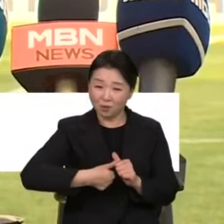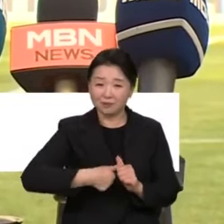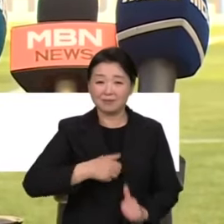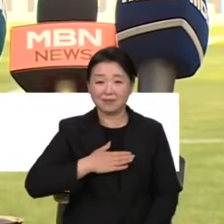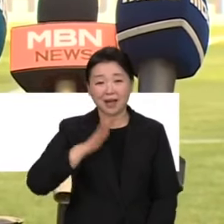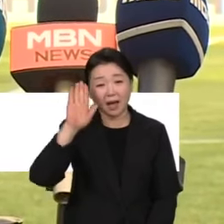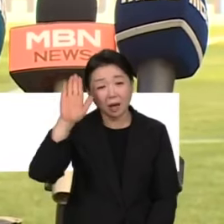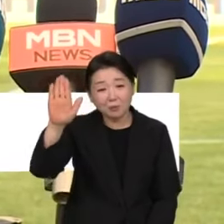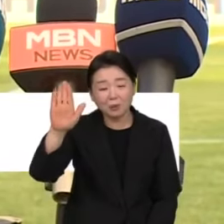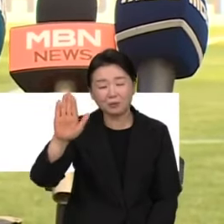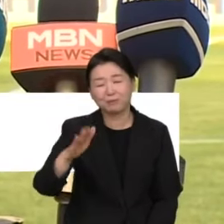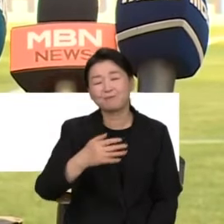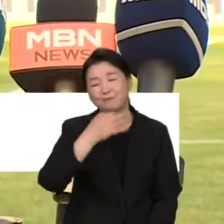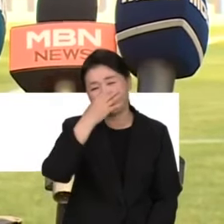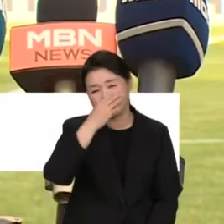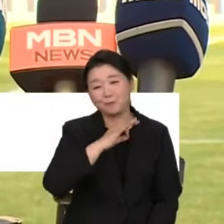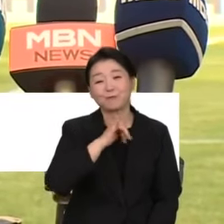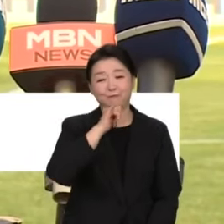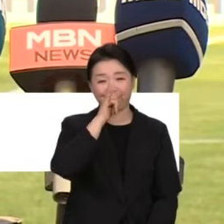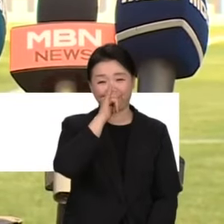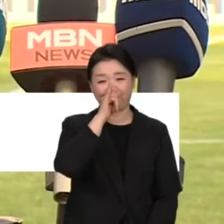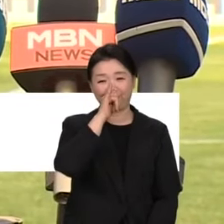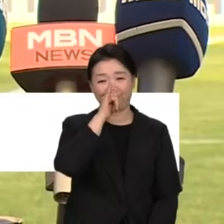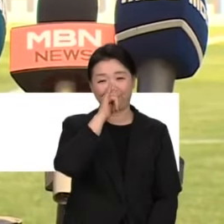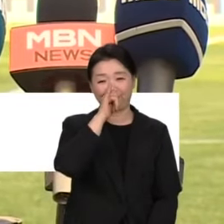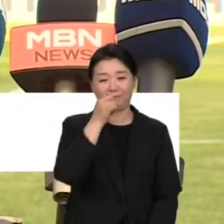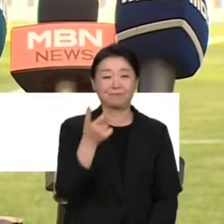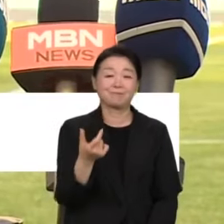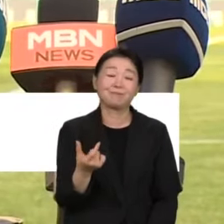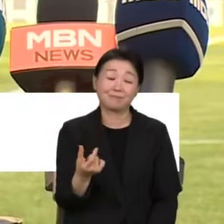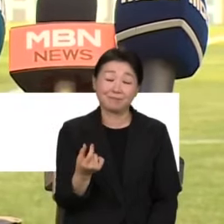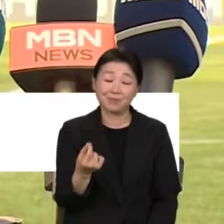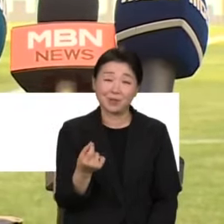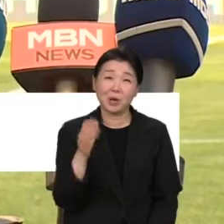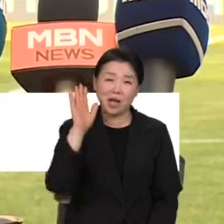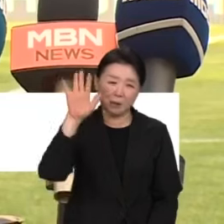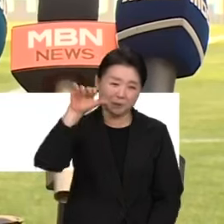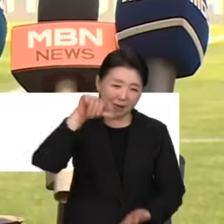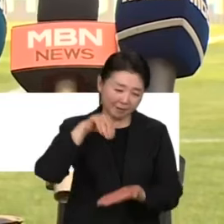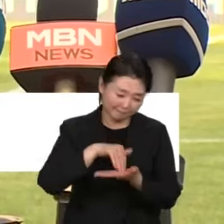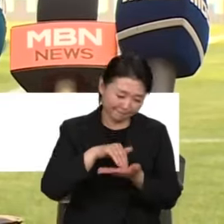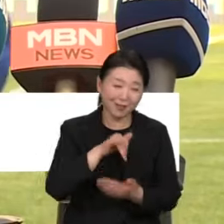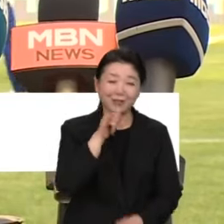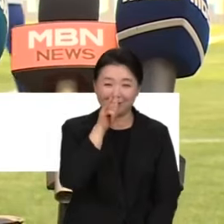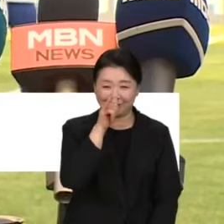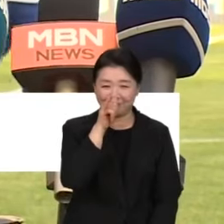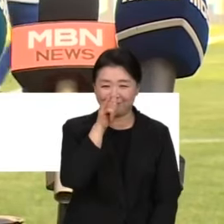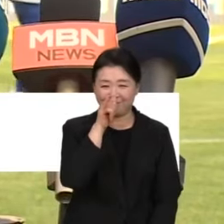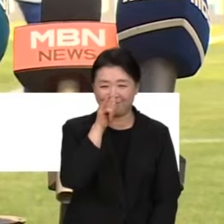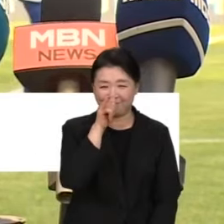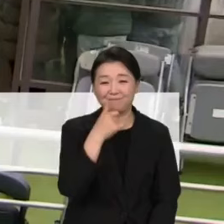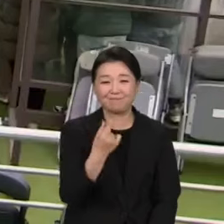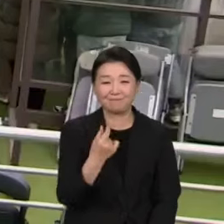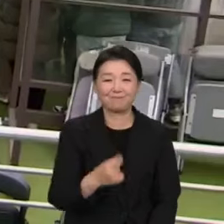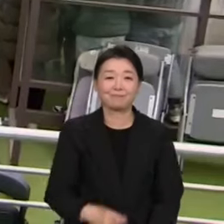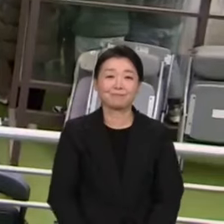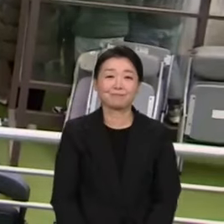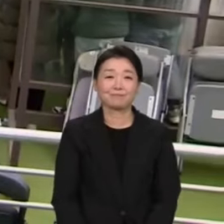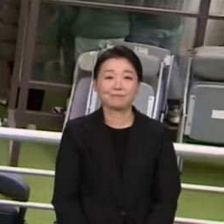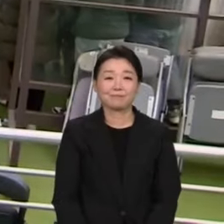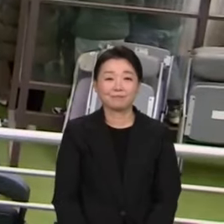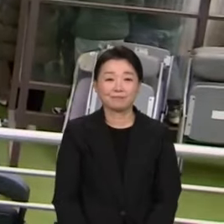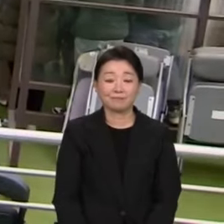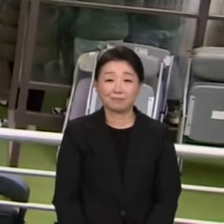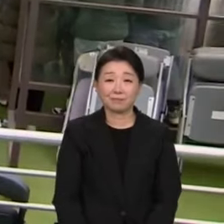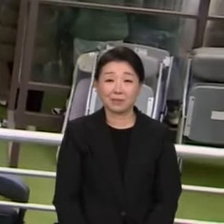앞으로도 큰 도움이 되고 많은 반성을 하고 있는 기간인 거 같아요